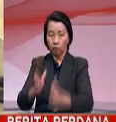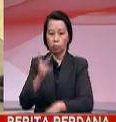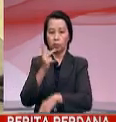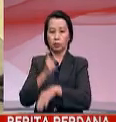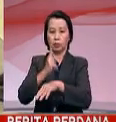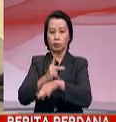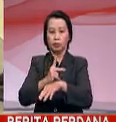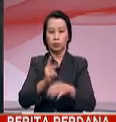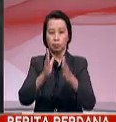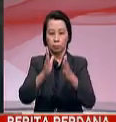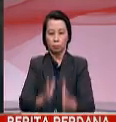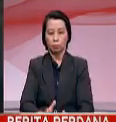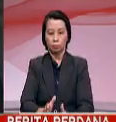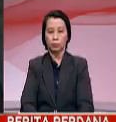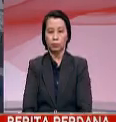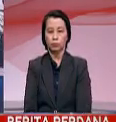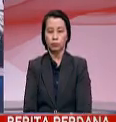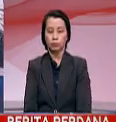kontraktor.